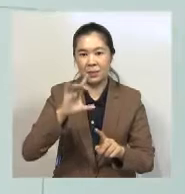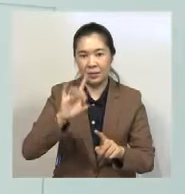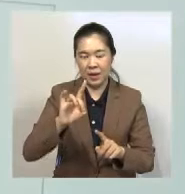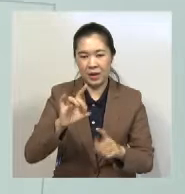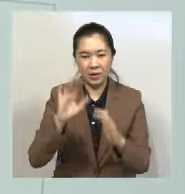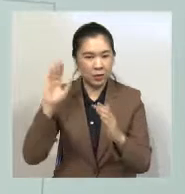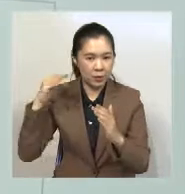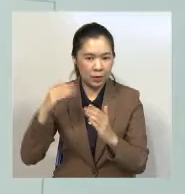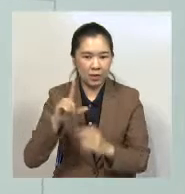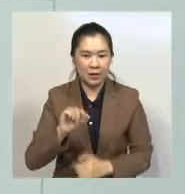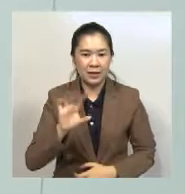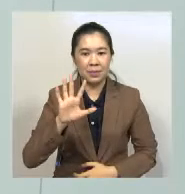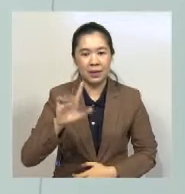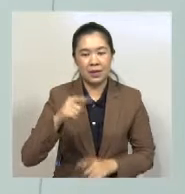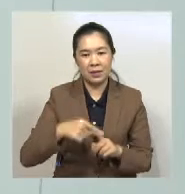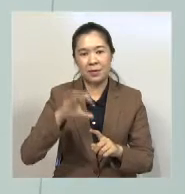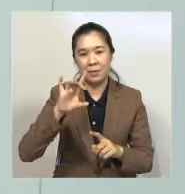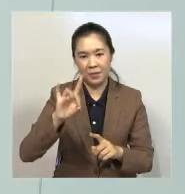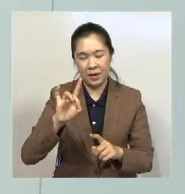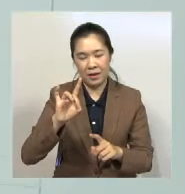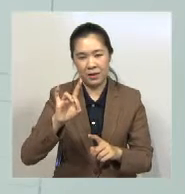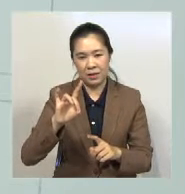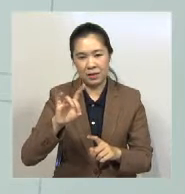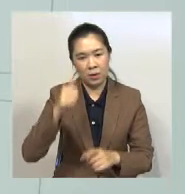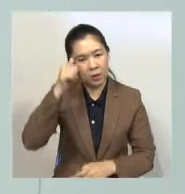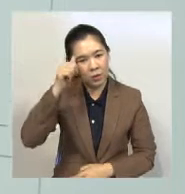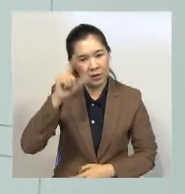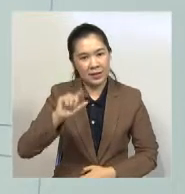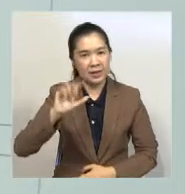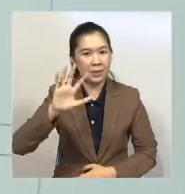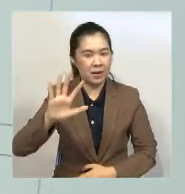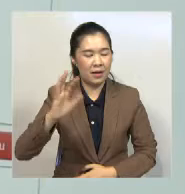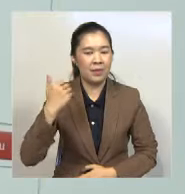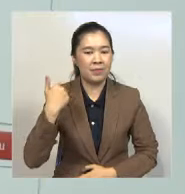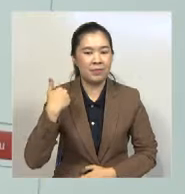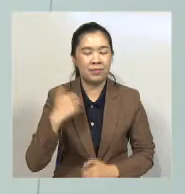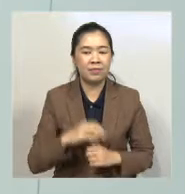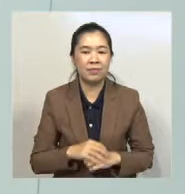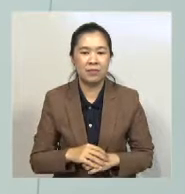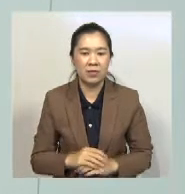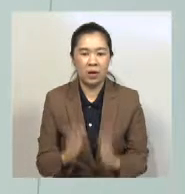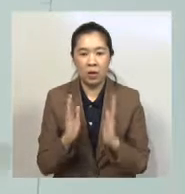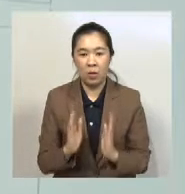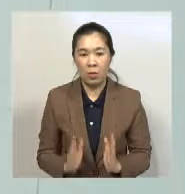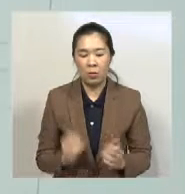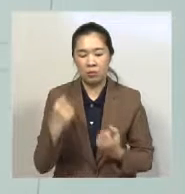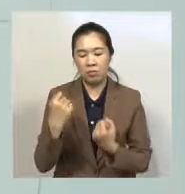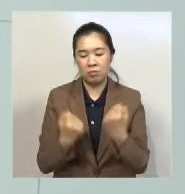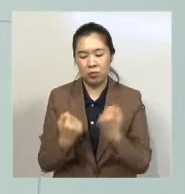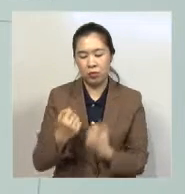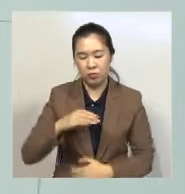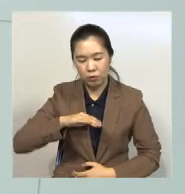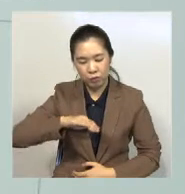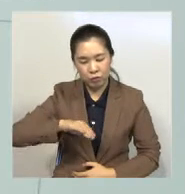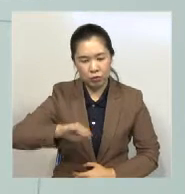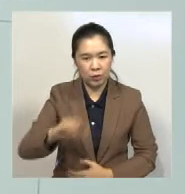คมจนถึงวันที่25สิงหาคมก็คือ25วันที่ผ่านมาเนี่ยนะคะเขาพบว่ามีคนที่ขับรถฝ่าสั